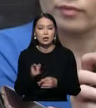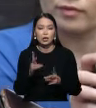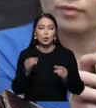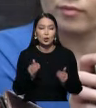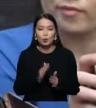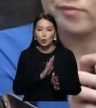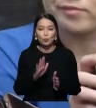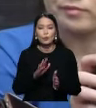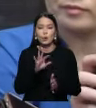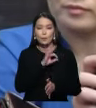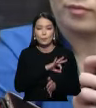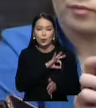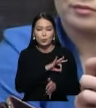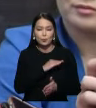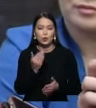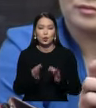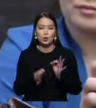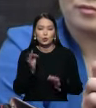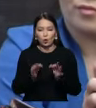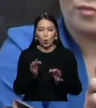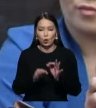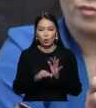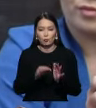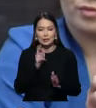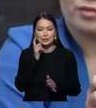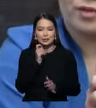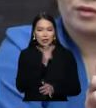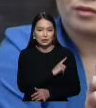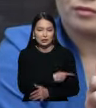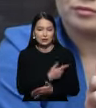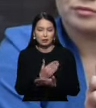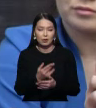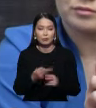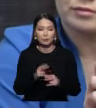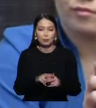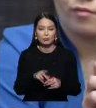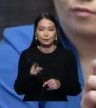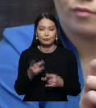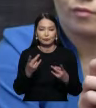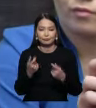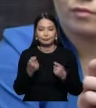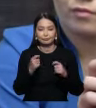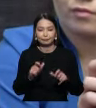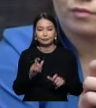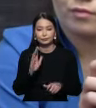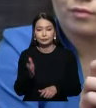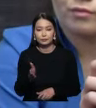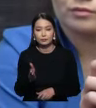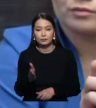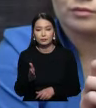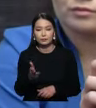потребление. Ну, естественно, к этим мерам еще дополнительно это введение маркировки, к этим мерам обязательно это